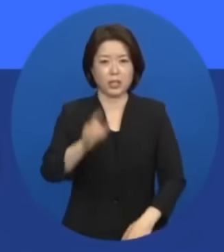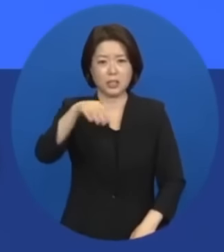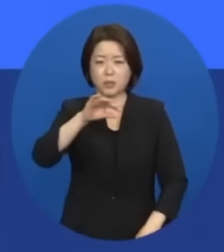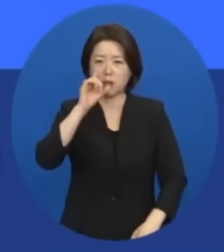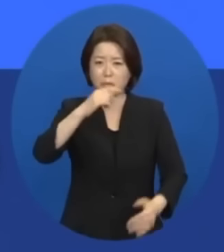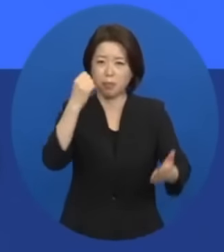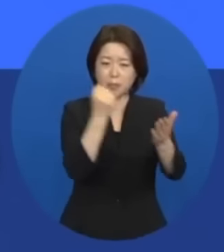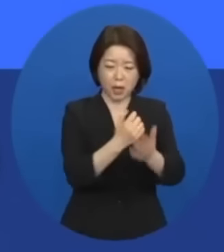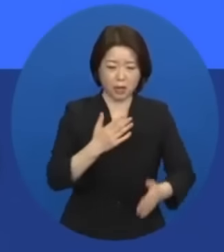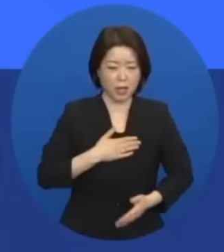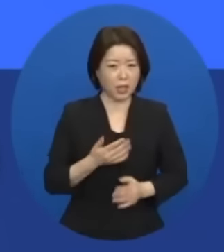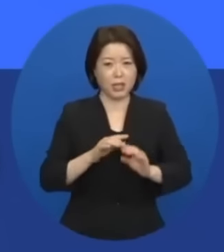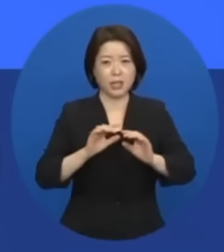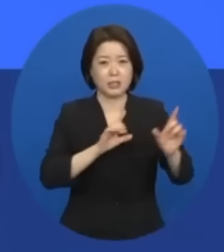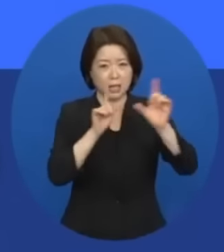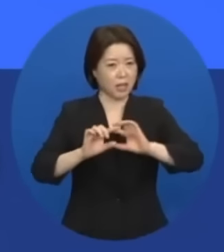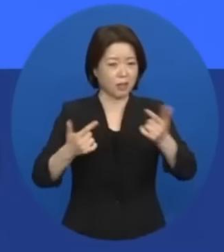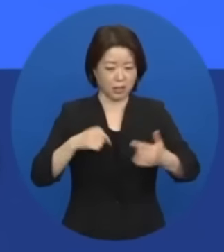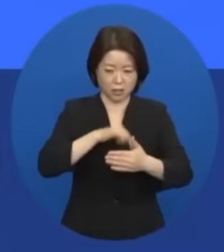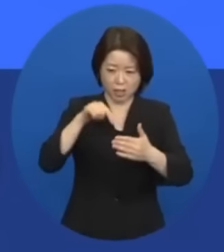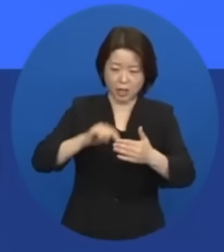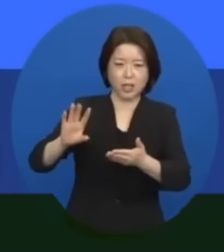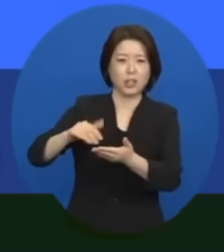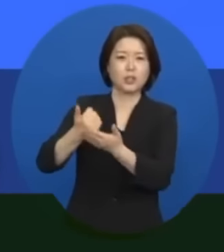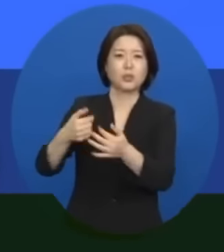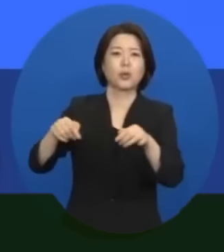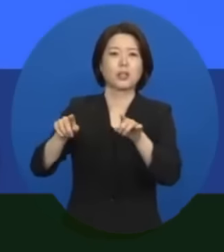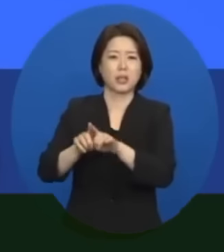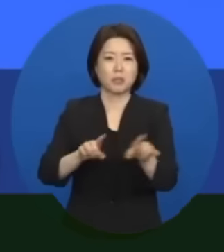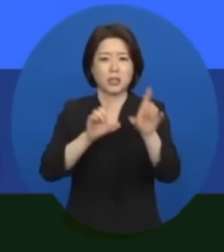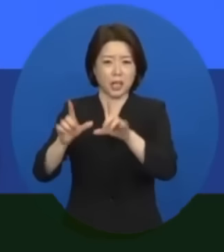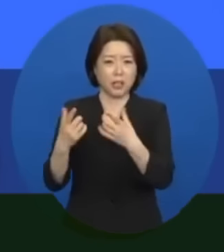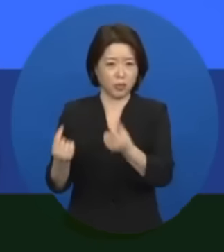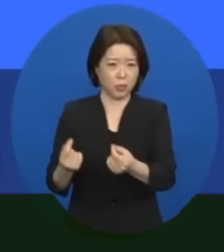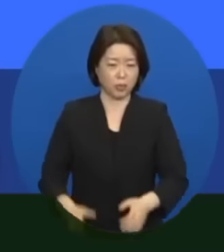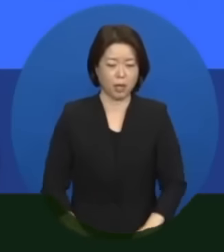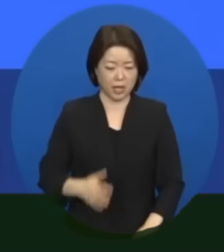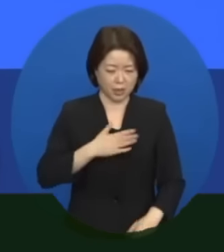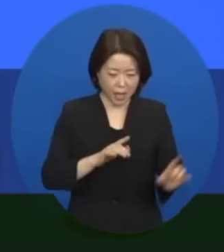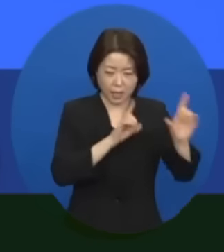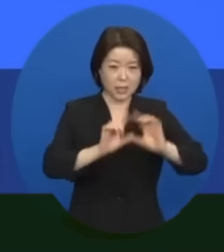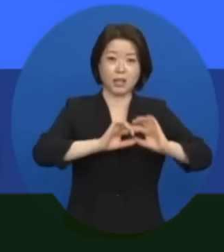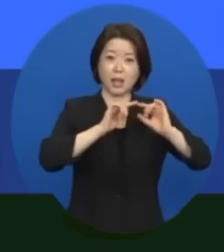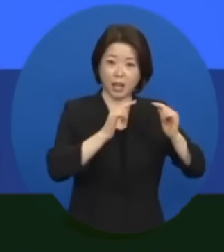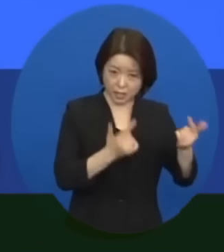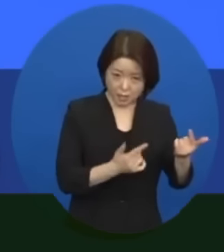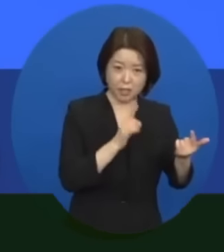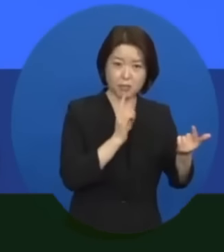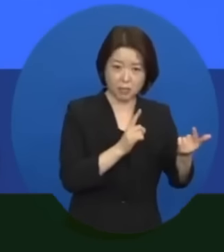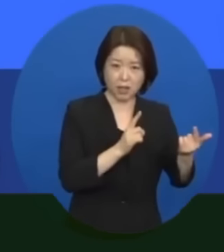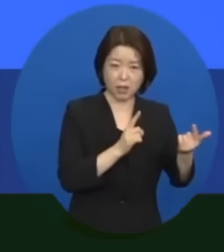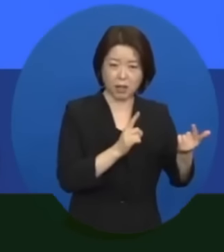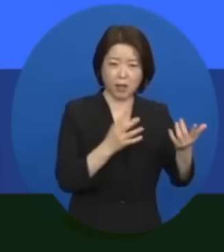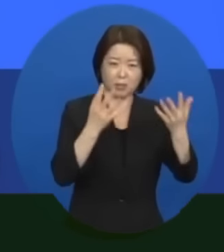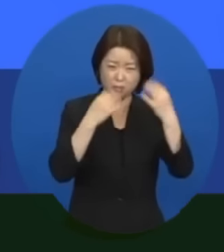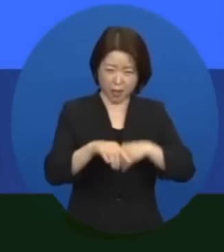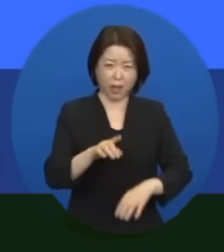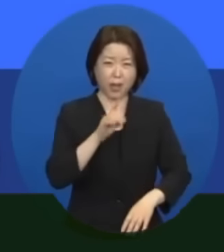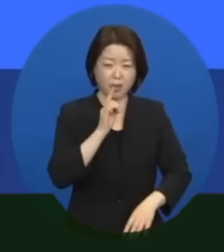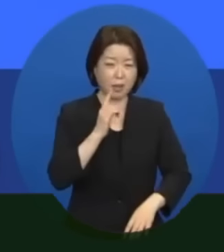이제 내가 사는 것이 아니요 내 안에 그리스도께서 사시는 것이라 내가 사는 것이 아니라는 말 우리가 너무 자주 듣는